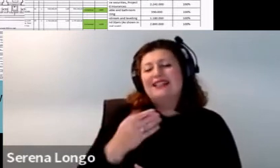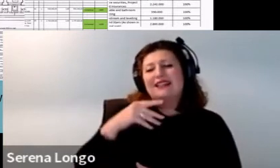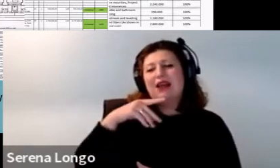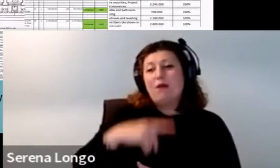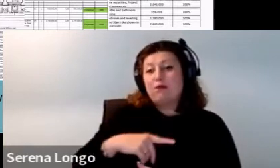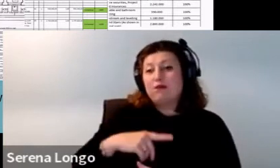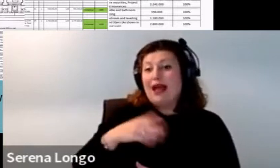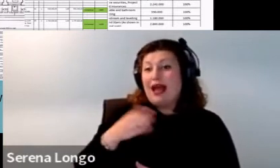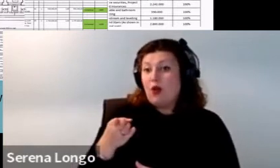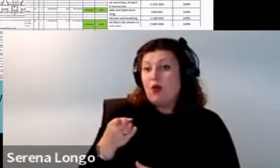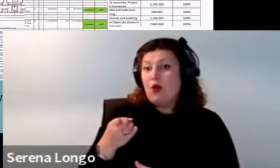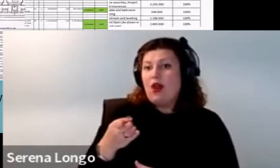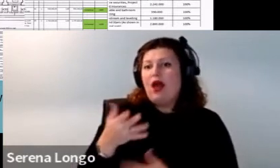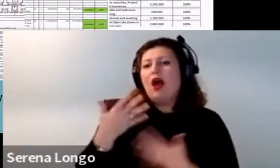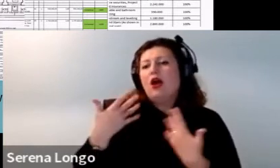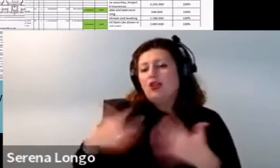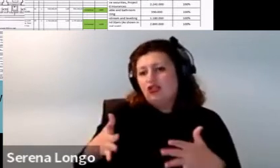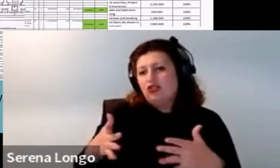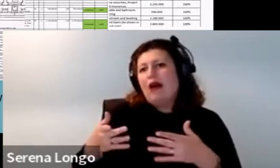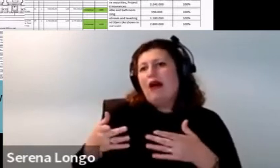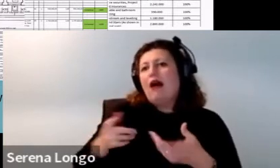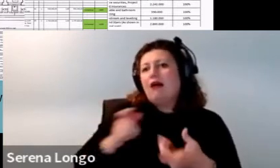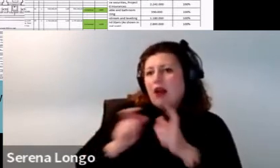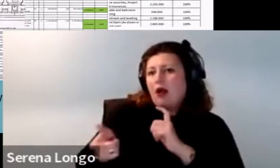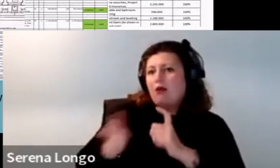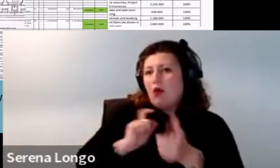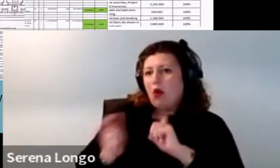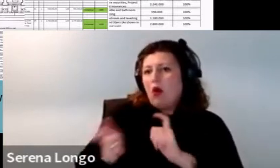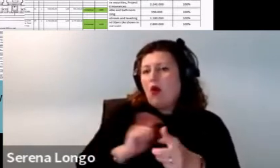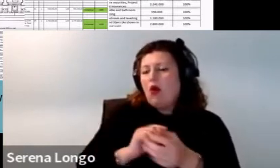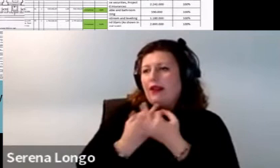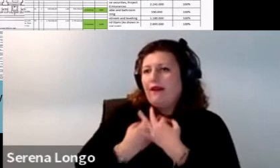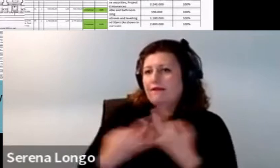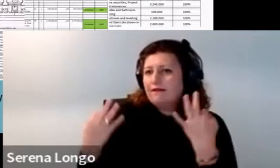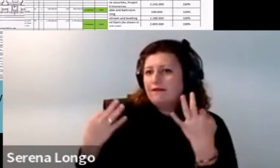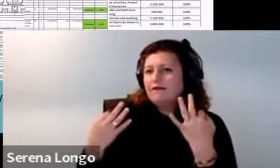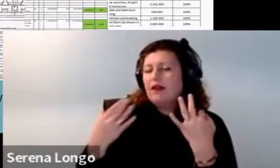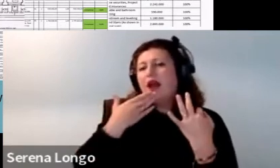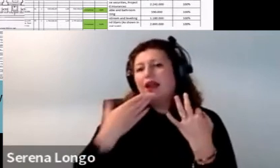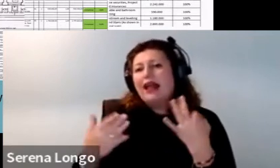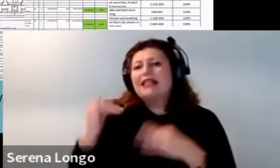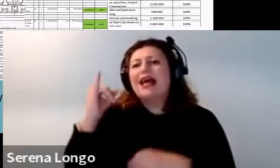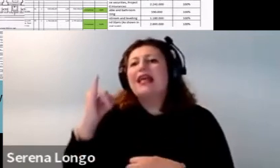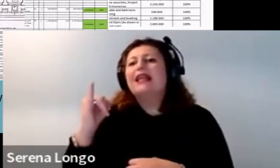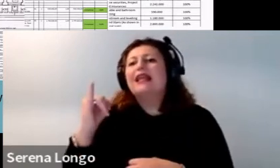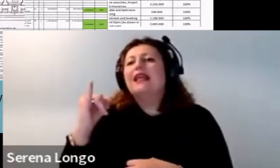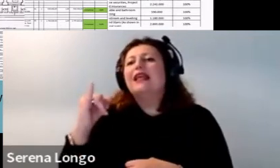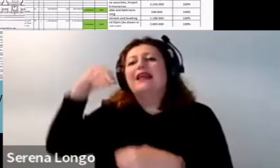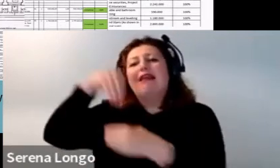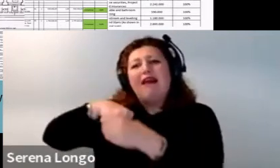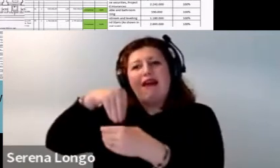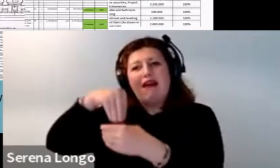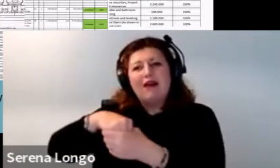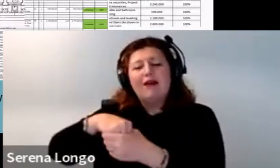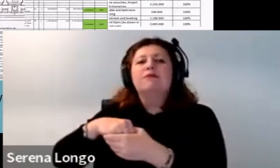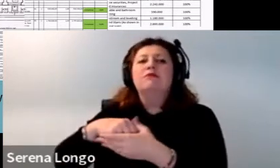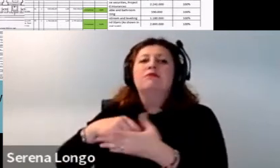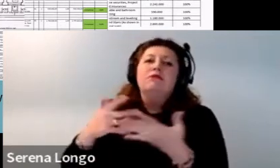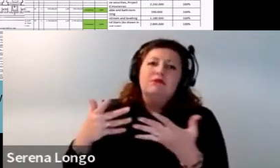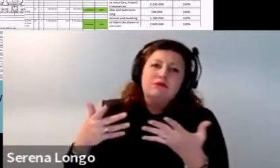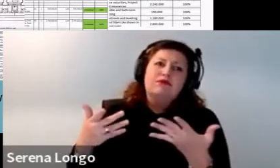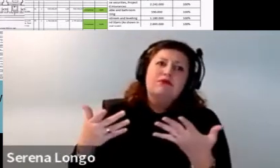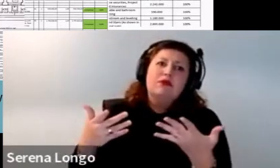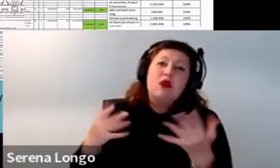ha intessuto degli ottimi rapporti con l'amministrazione di Iringa, per cui questa prima fase che poteva essere